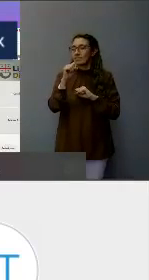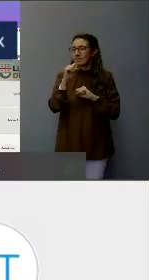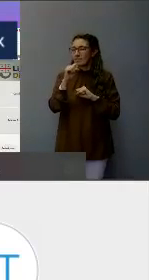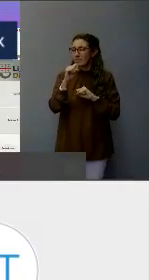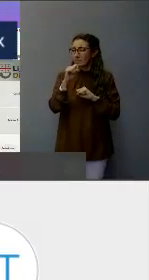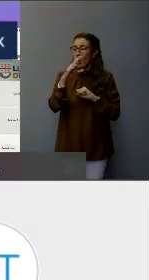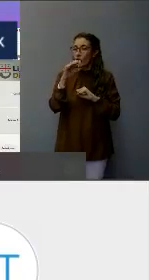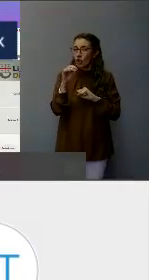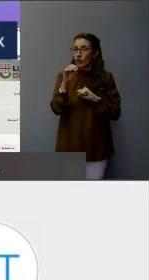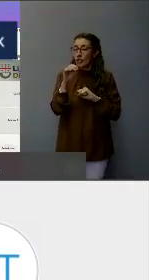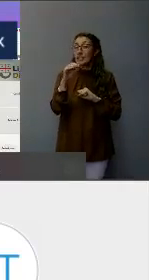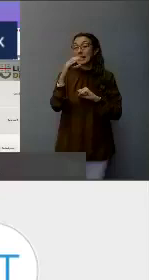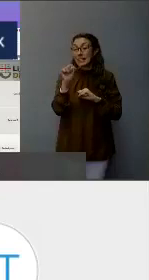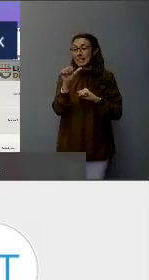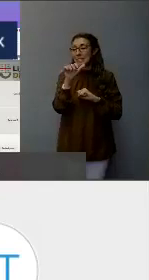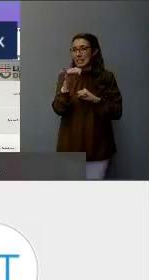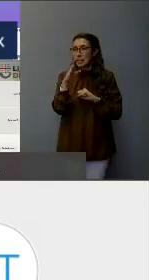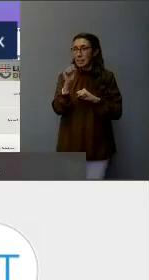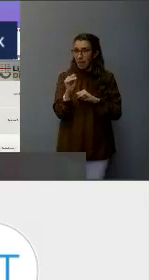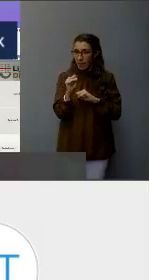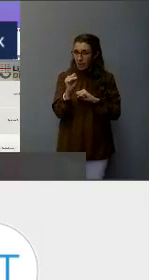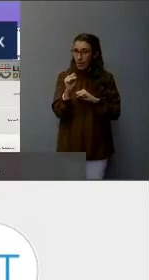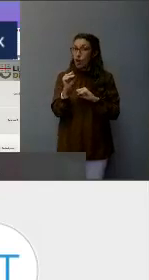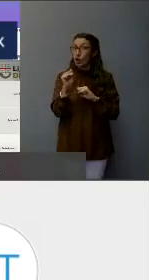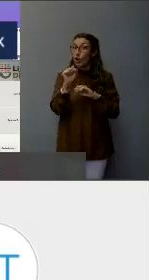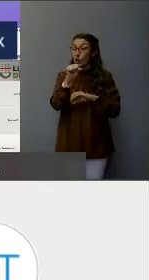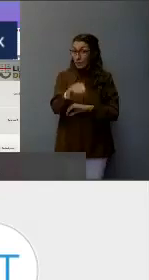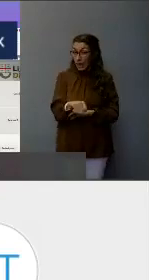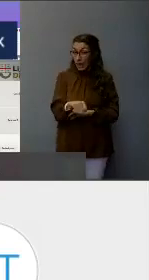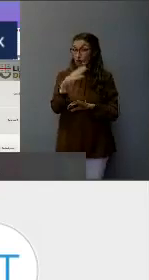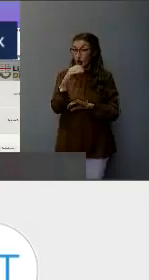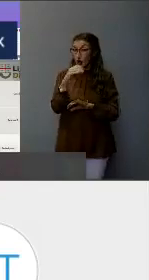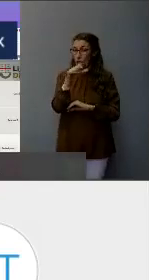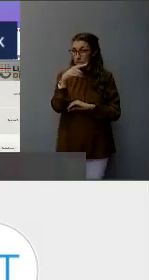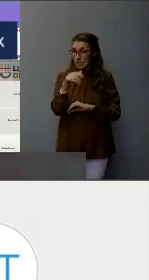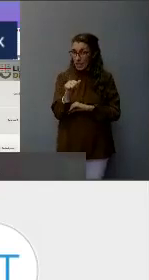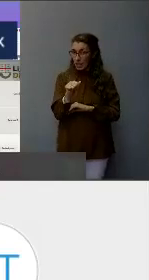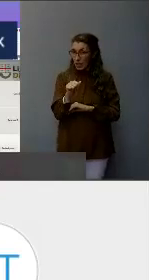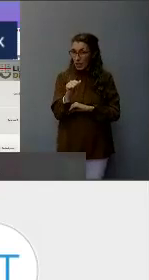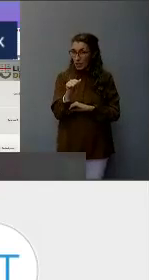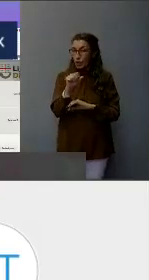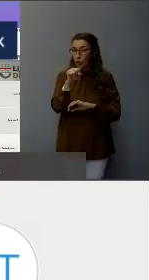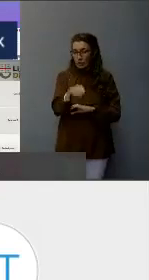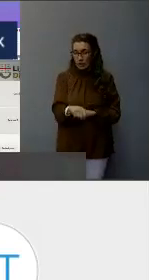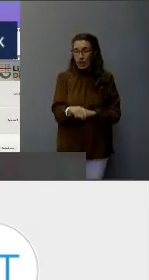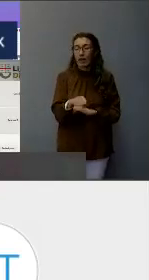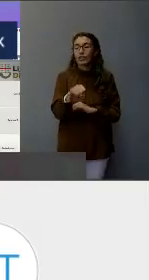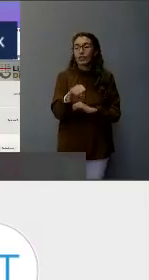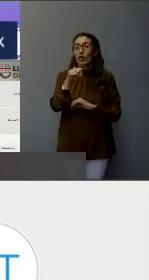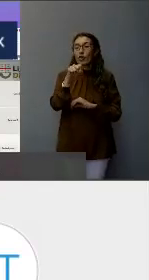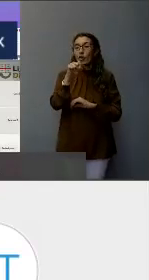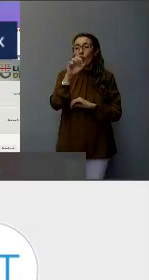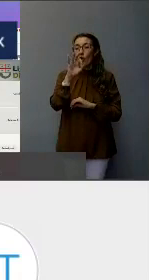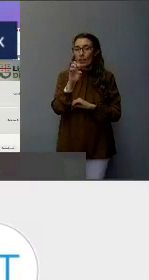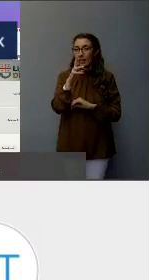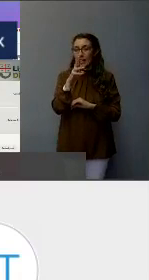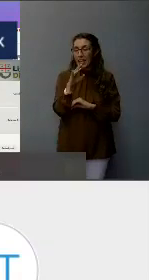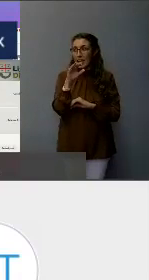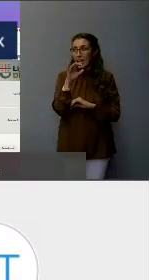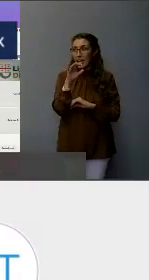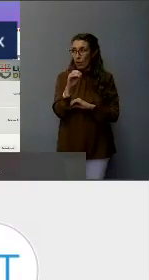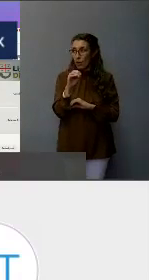costa si bak irisbus contrario consigliere costa contrario consigliere e ferrero